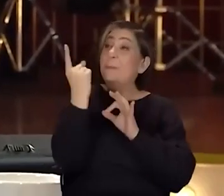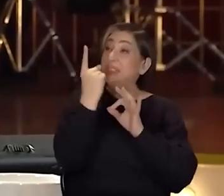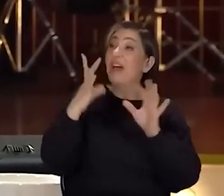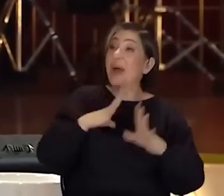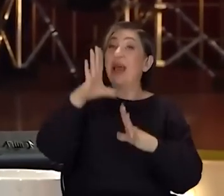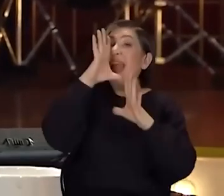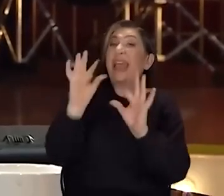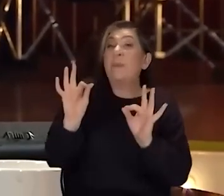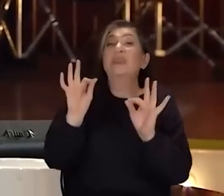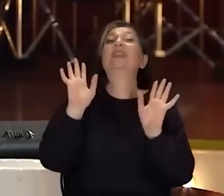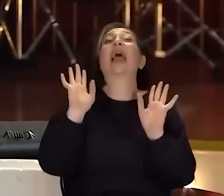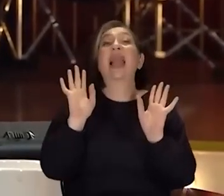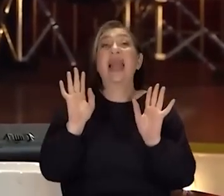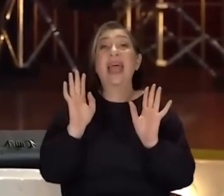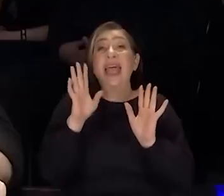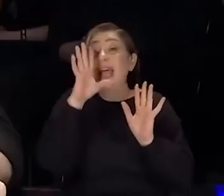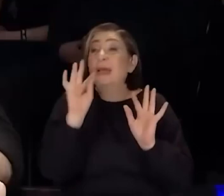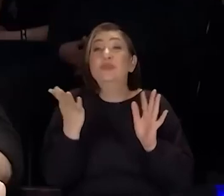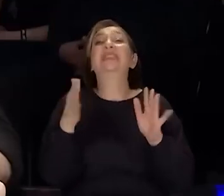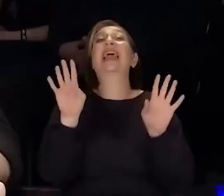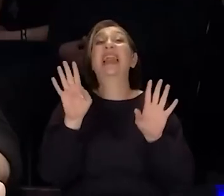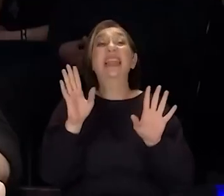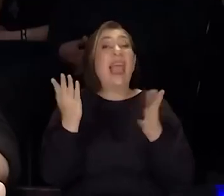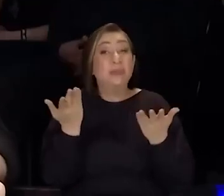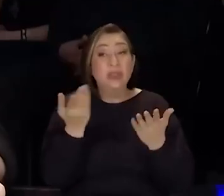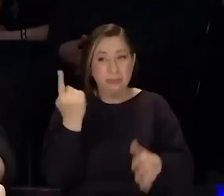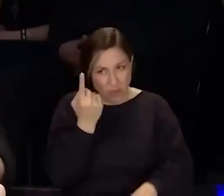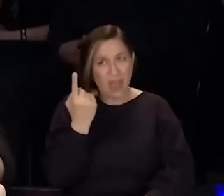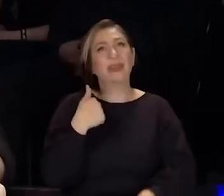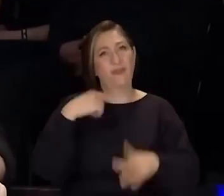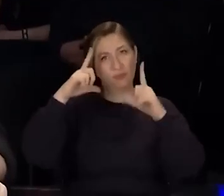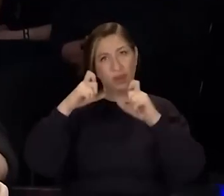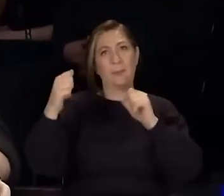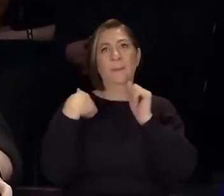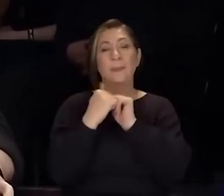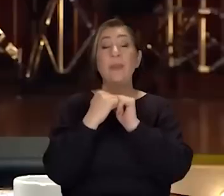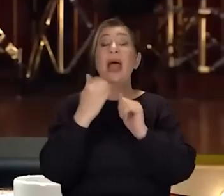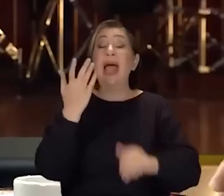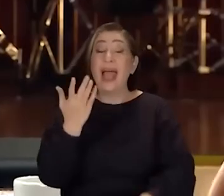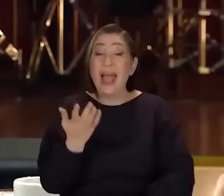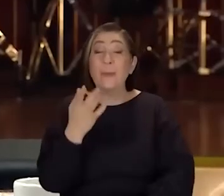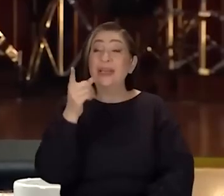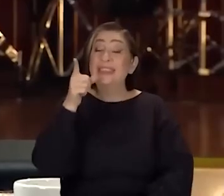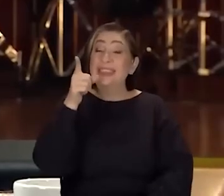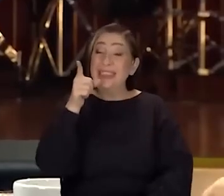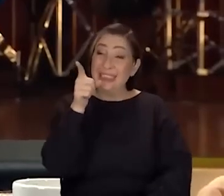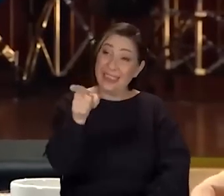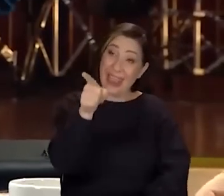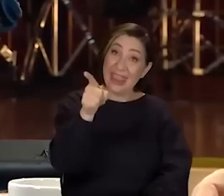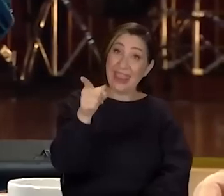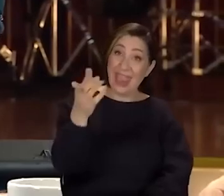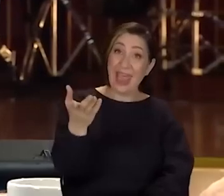Evet. Hani kimmiş şey... değil. Kimmiş değil, neymiş, bir şeyse fotoğraf çektireceğim. Ama sen bir de tabii ki şey, yani sen